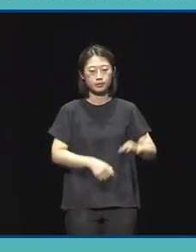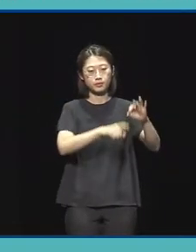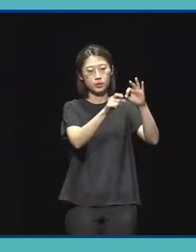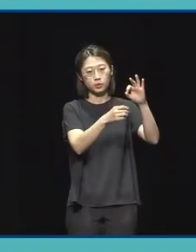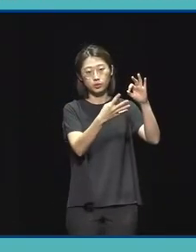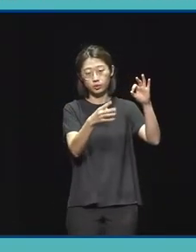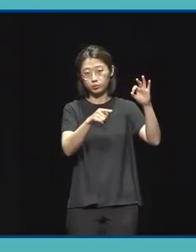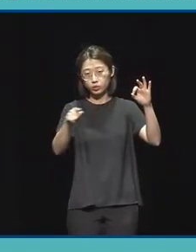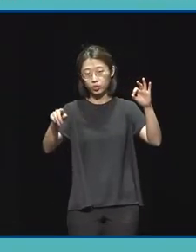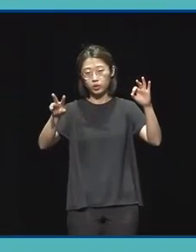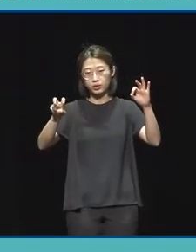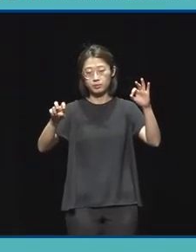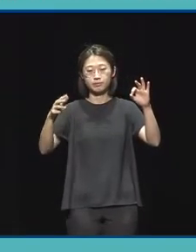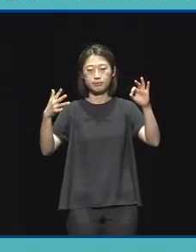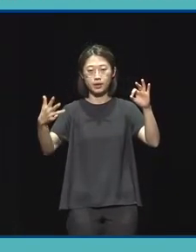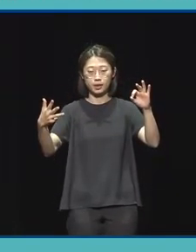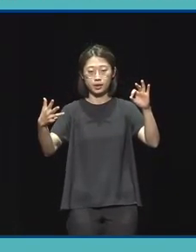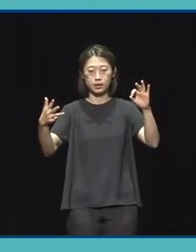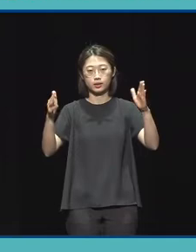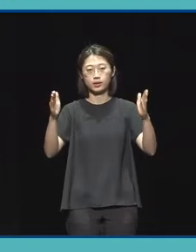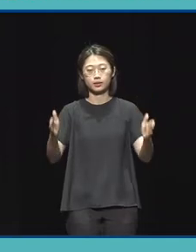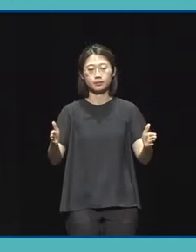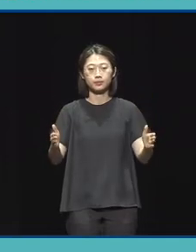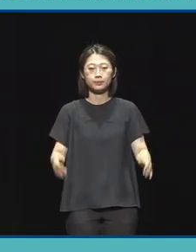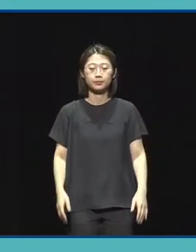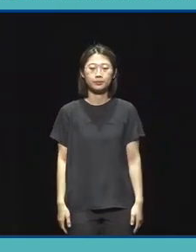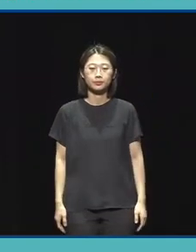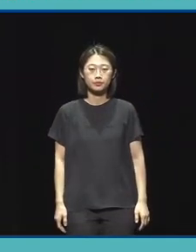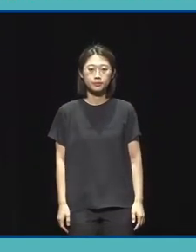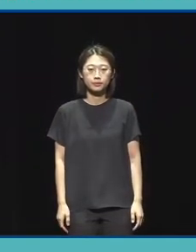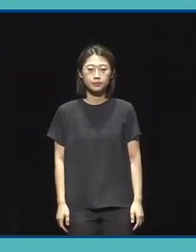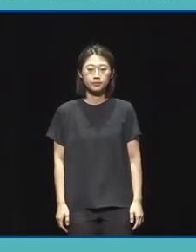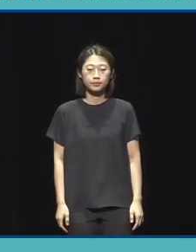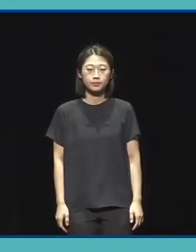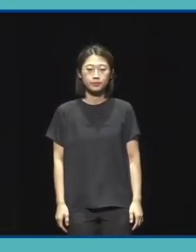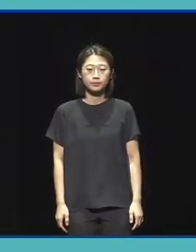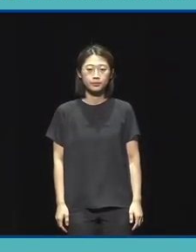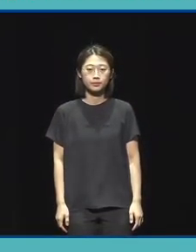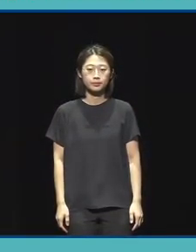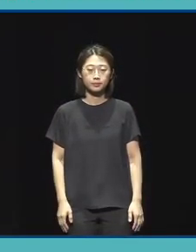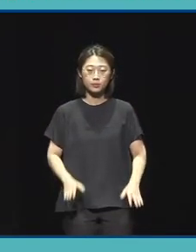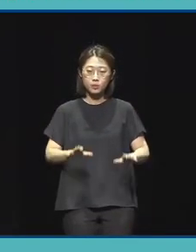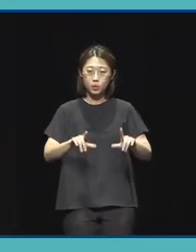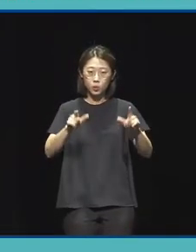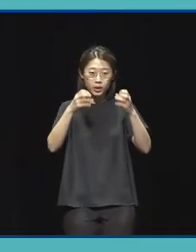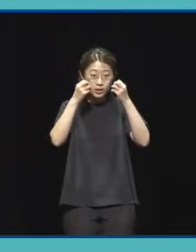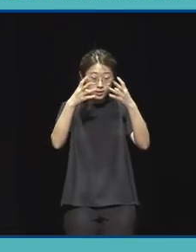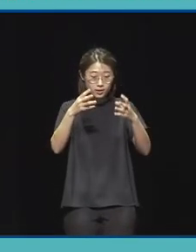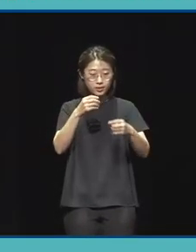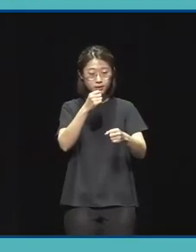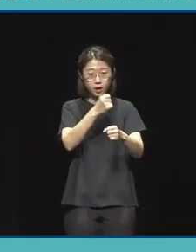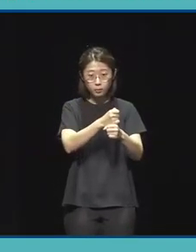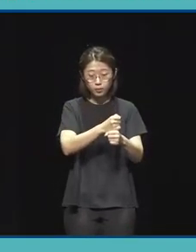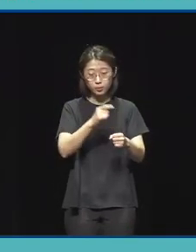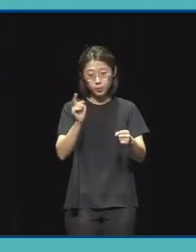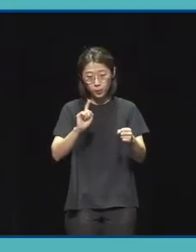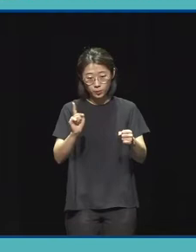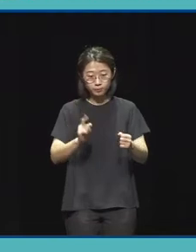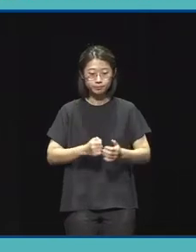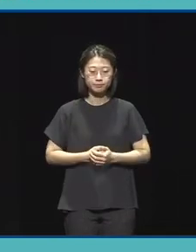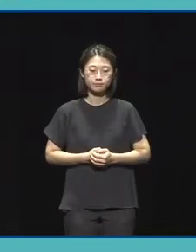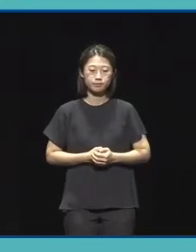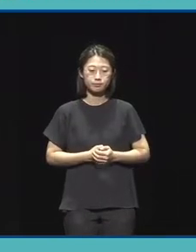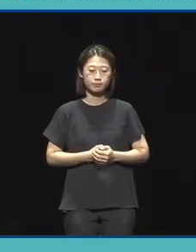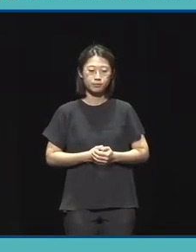10월 4일부터 5월 10월 28일까지 저희가 신청 접수를 받고요 올해 신작은 앞서 있는 단계별 제작 지원